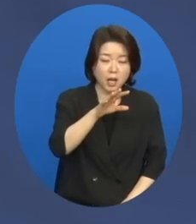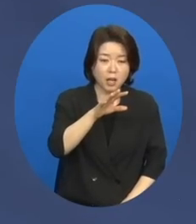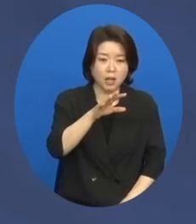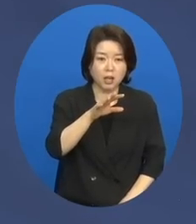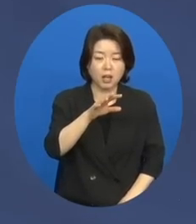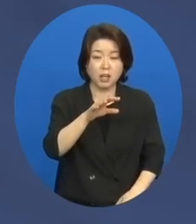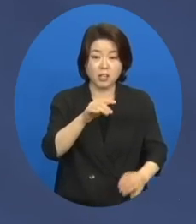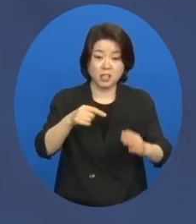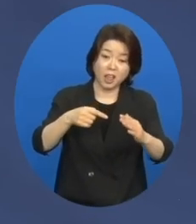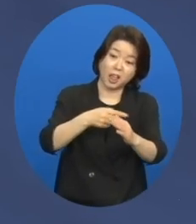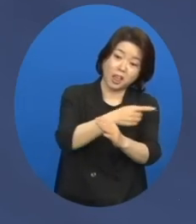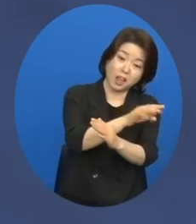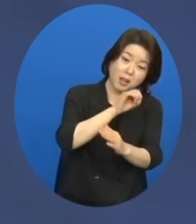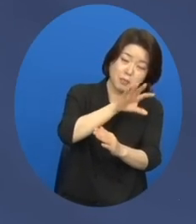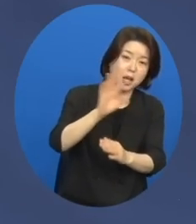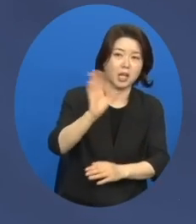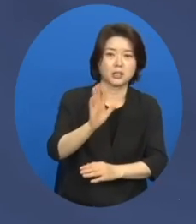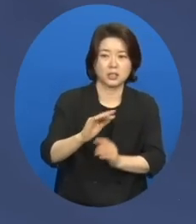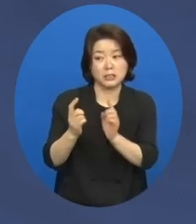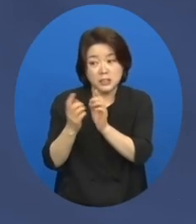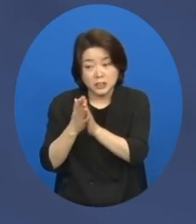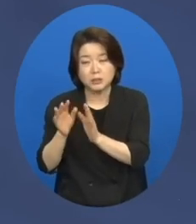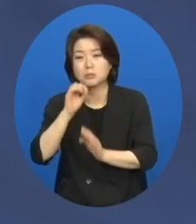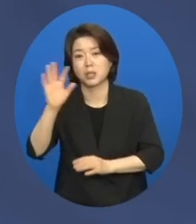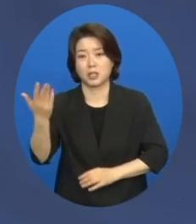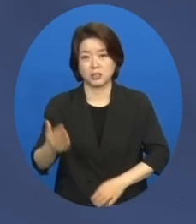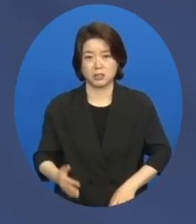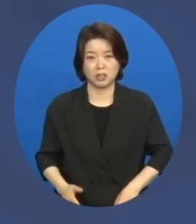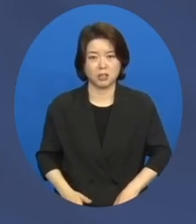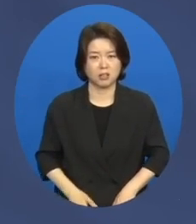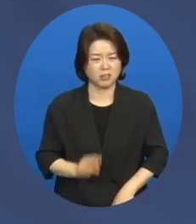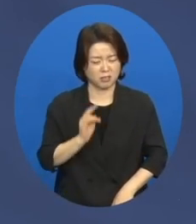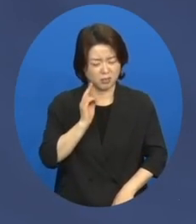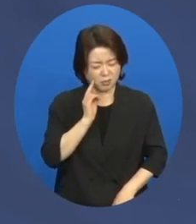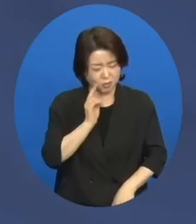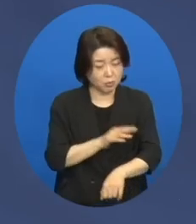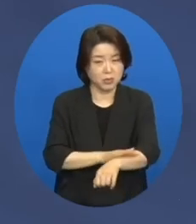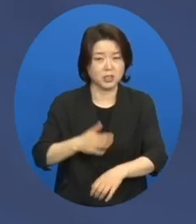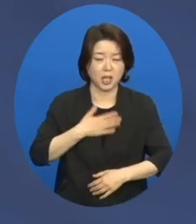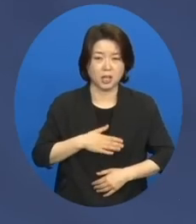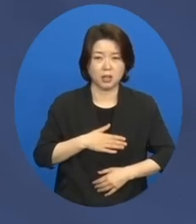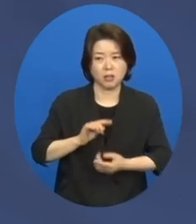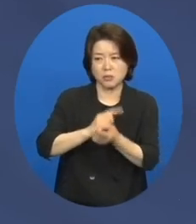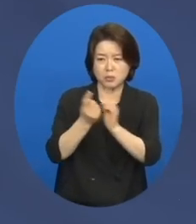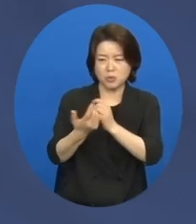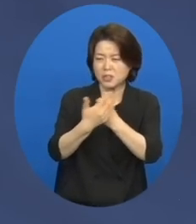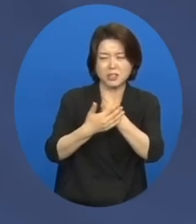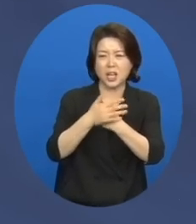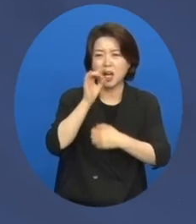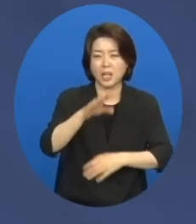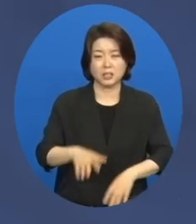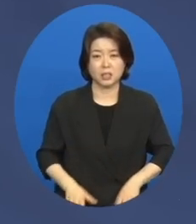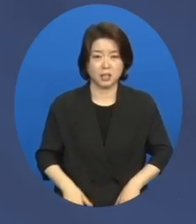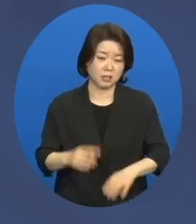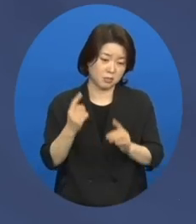수가 없어요. 많이 아니까. 그러니까 너무너무 서로 은혜가 안 되고요. 매일